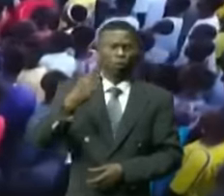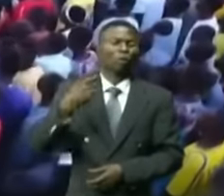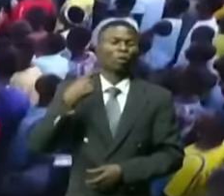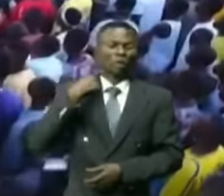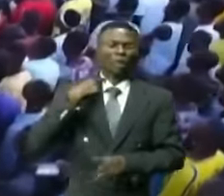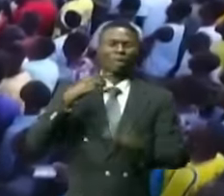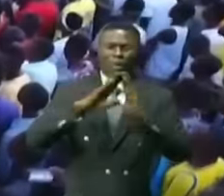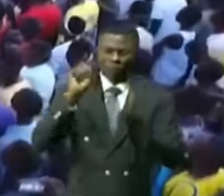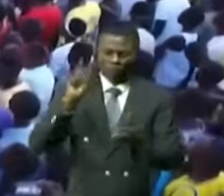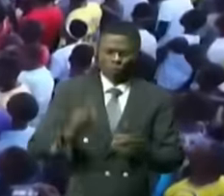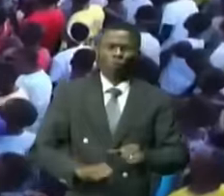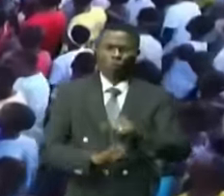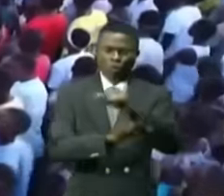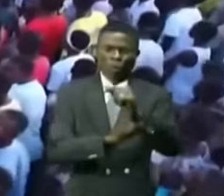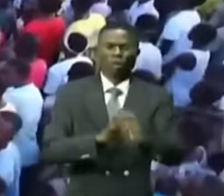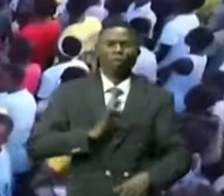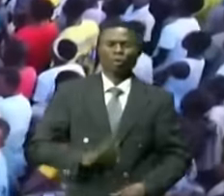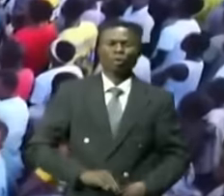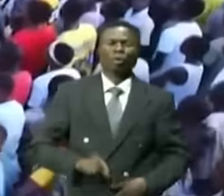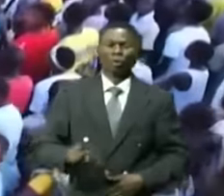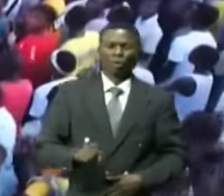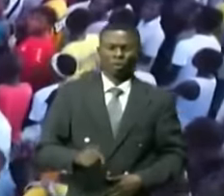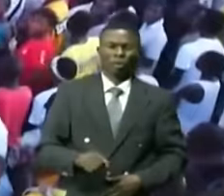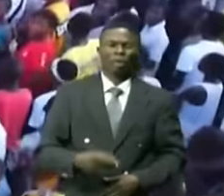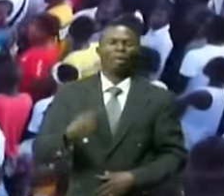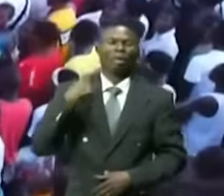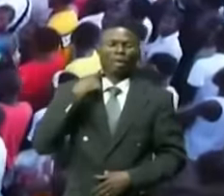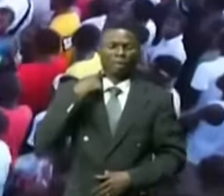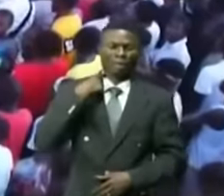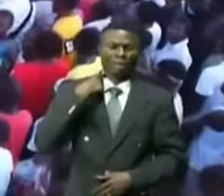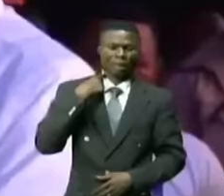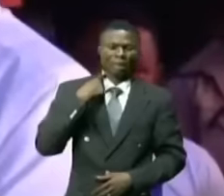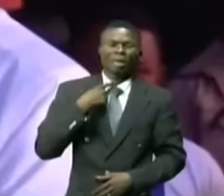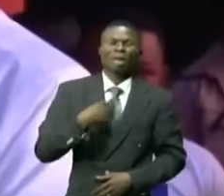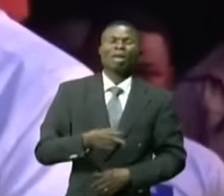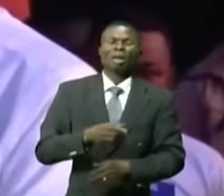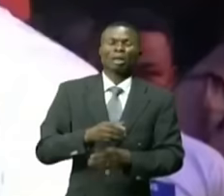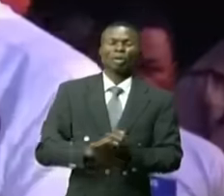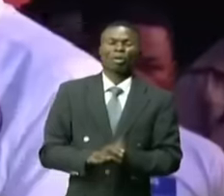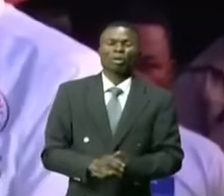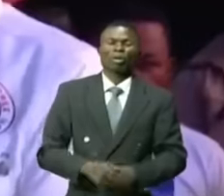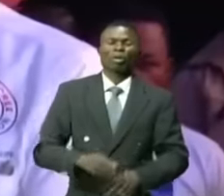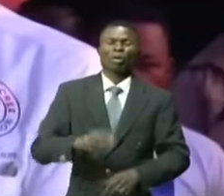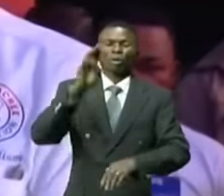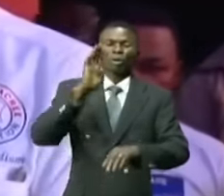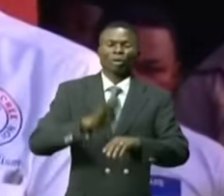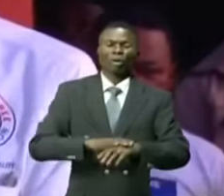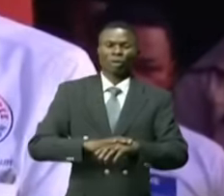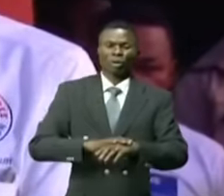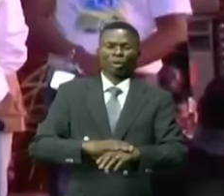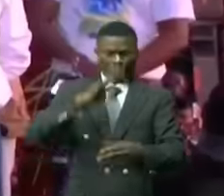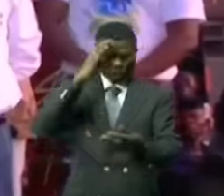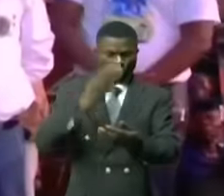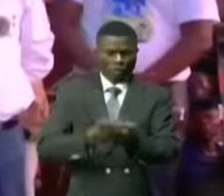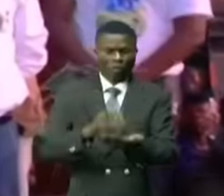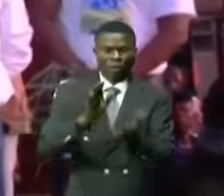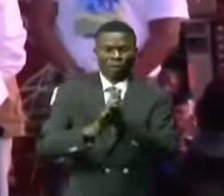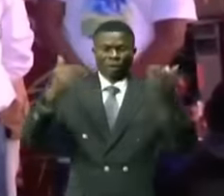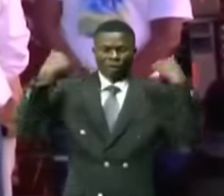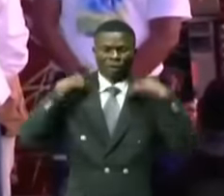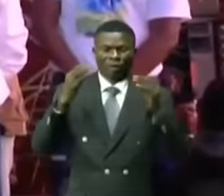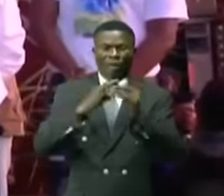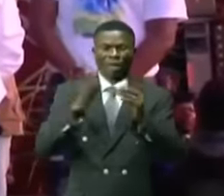Sous Tshisekedi, en effet, le Congo a été honoré par l'élévation d'un de ses fils à